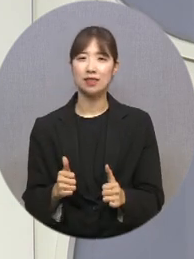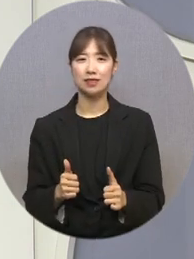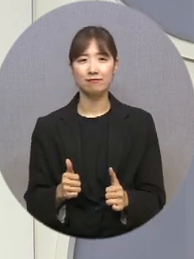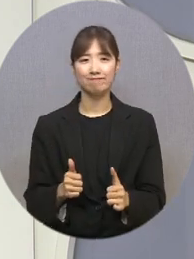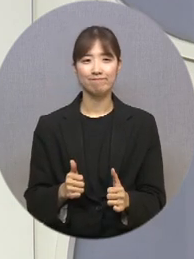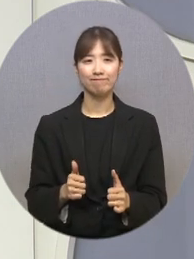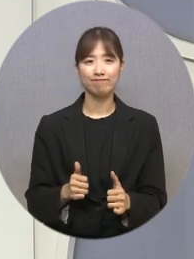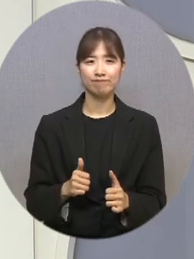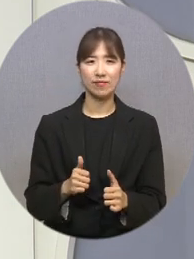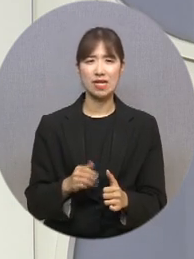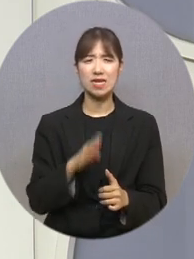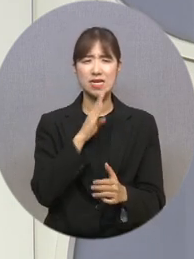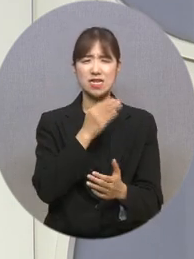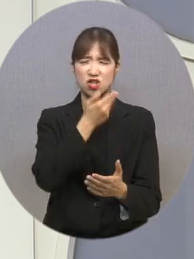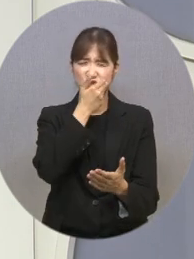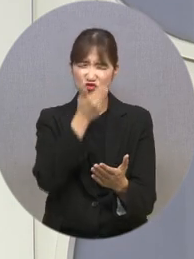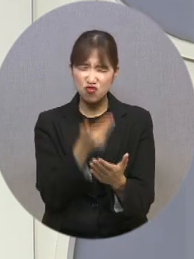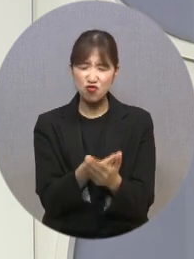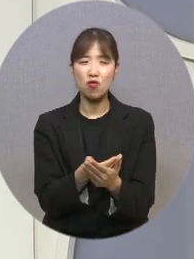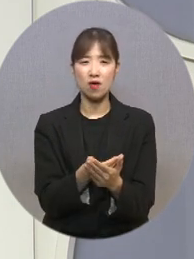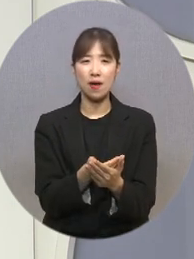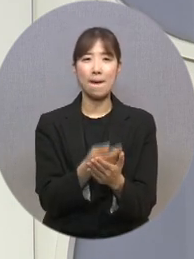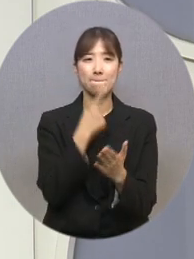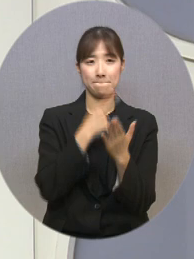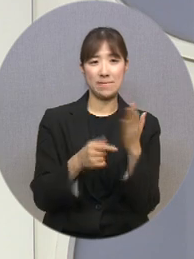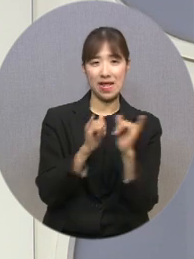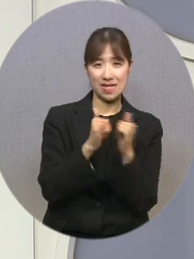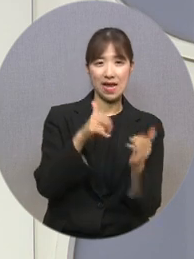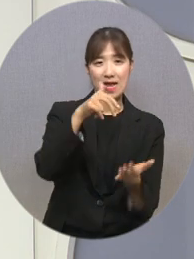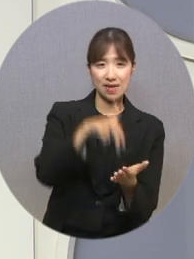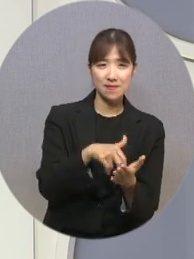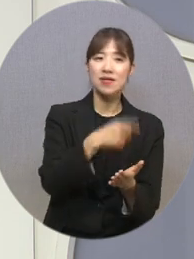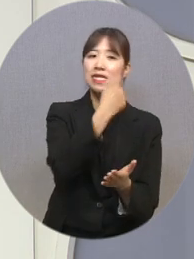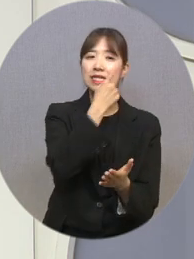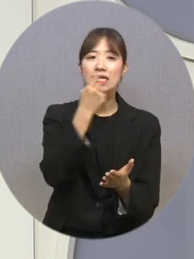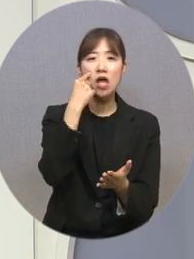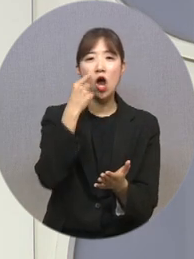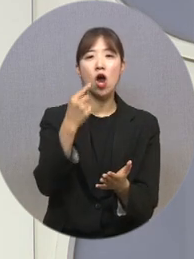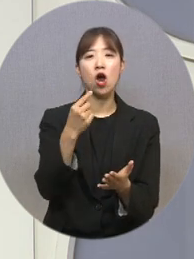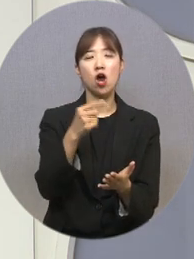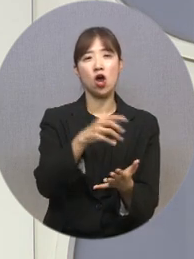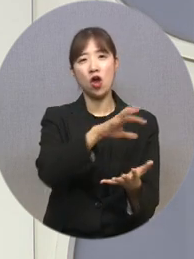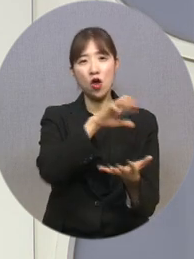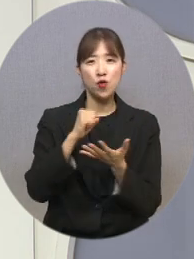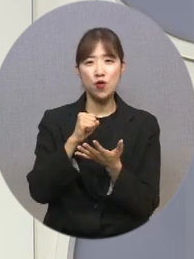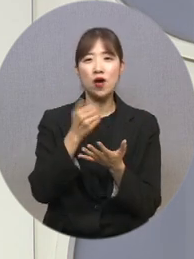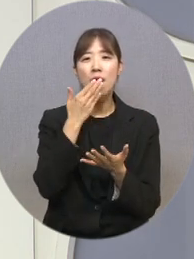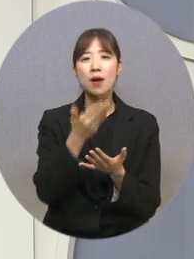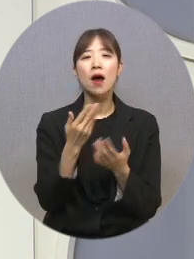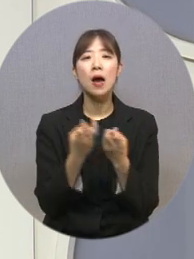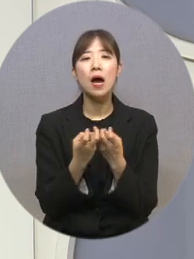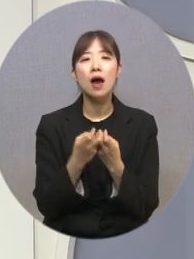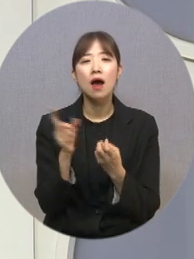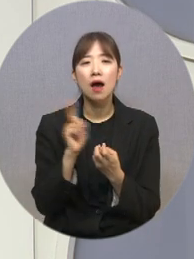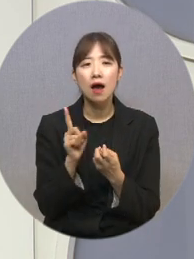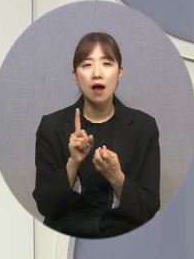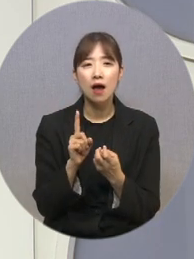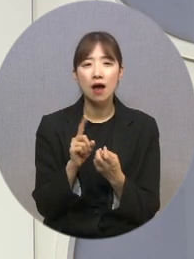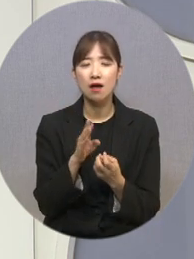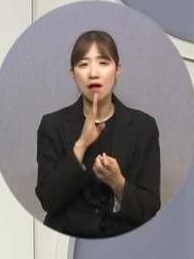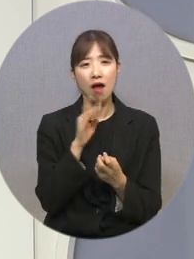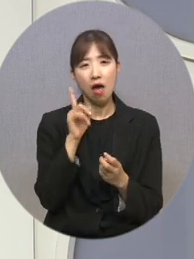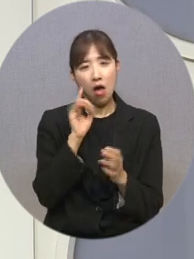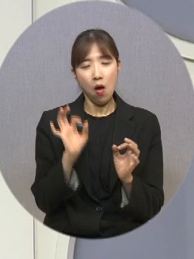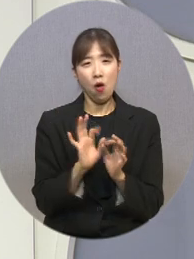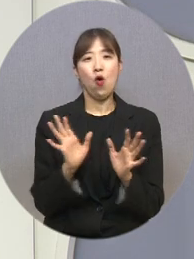예. 결정적인 그 중요한 우리가 예. 피해자 입장에서 증거를 확보할 수 있는 거를 제가 생각을 해냈습니다. 아. 너무 놀래가지고